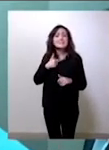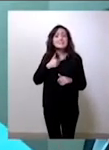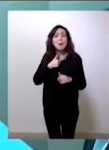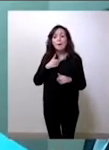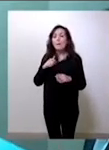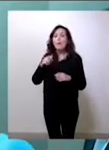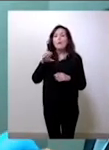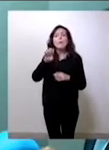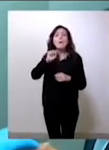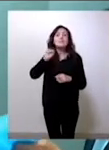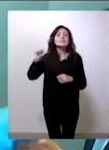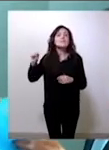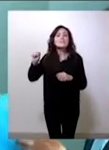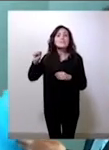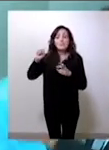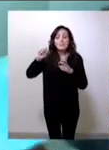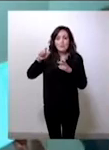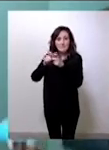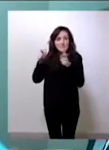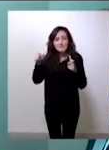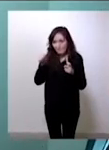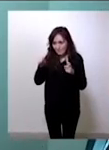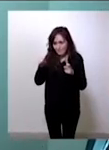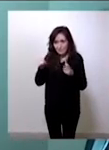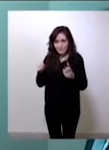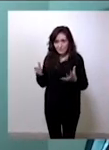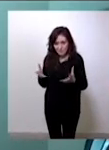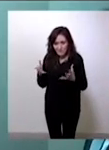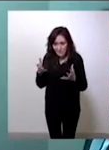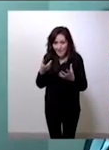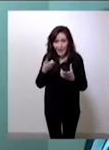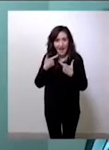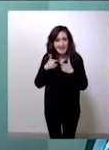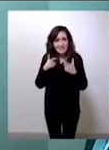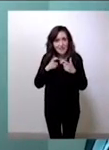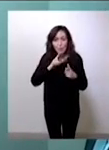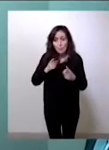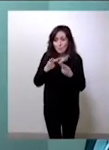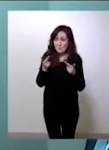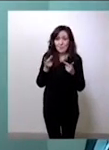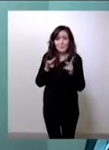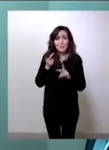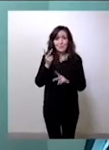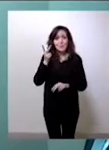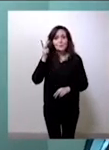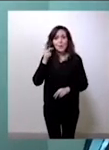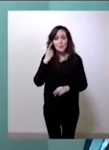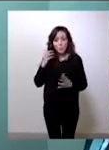l'ESS. D'où vraiment cette volonté d'encourager la